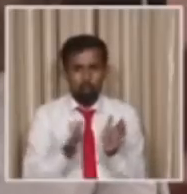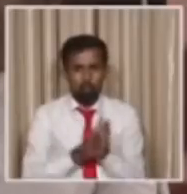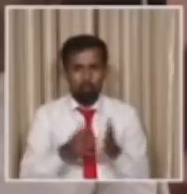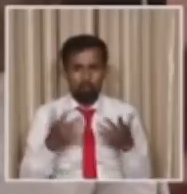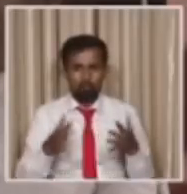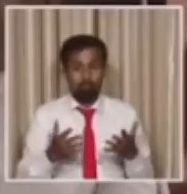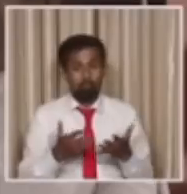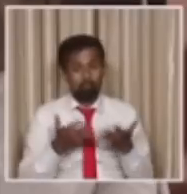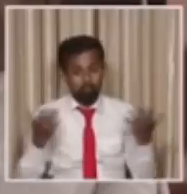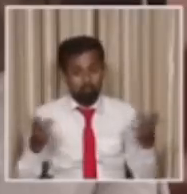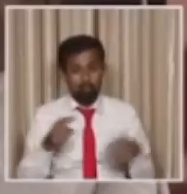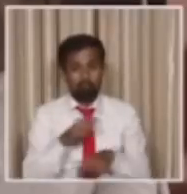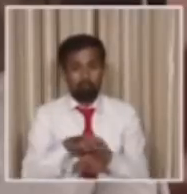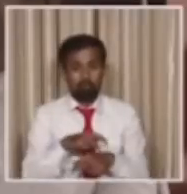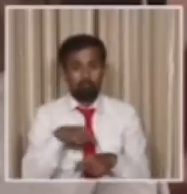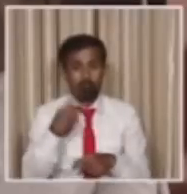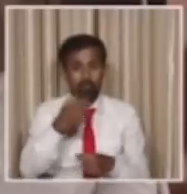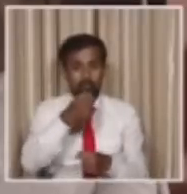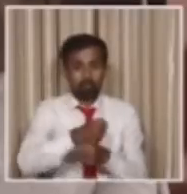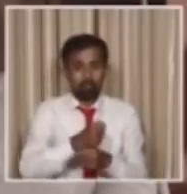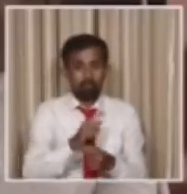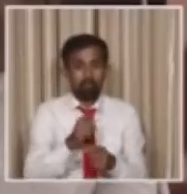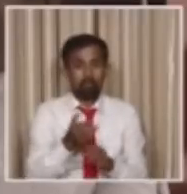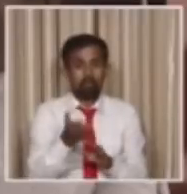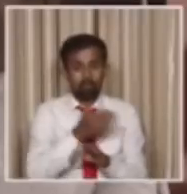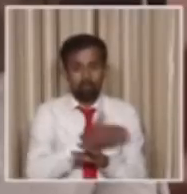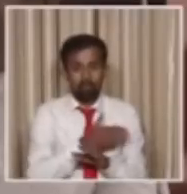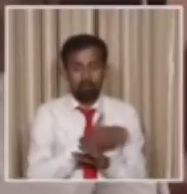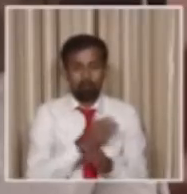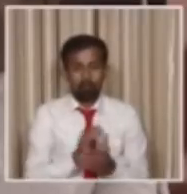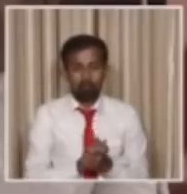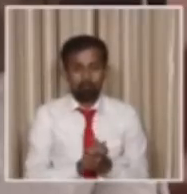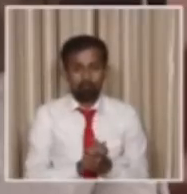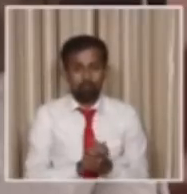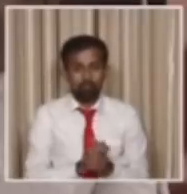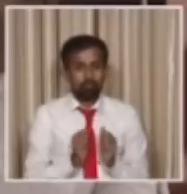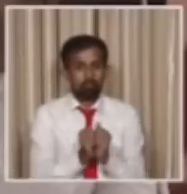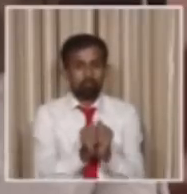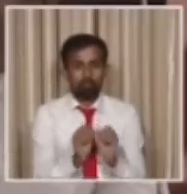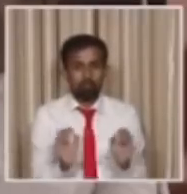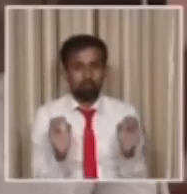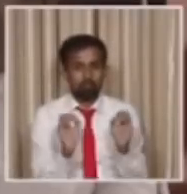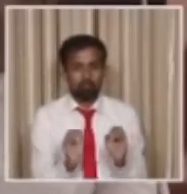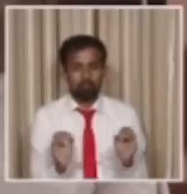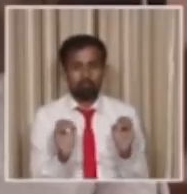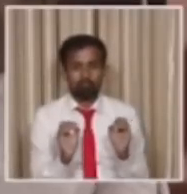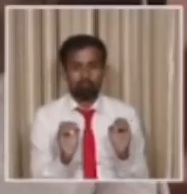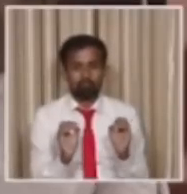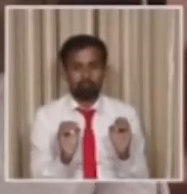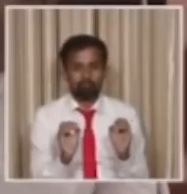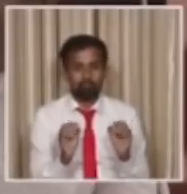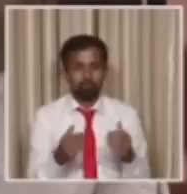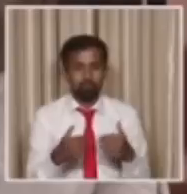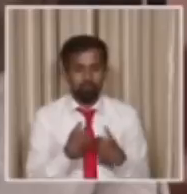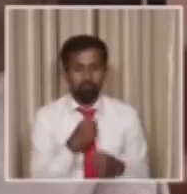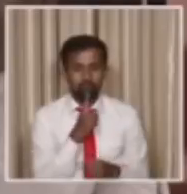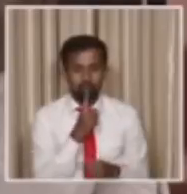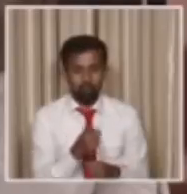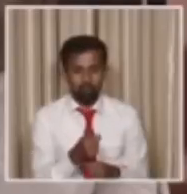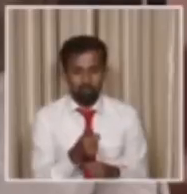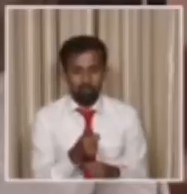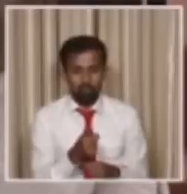කල්. අනිත් රජයේ බලයට එන්න ඉස්සලා නමුත් කිසිම ඇක්ෂන් එකක් අරන් තිබුණේ නැහැ. ඉතින්